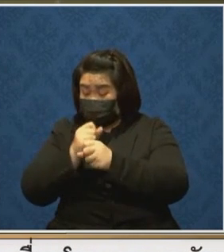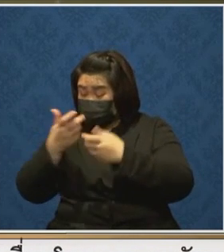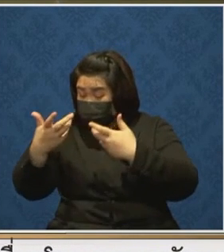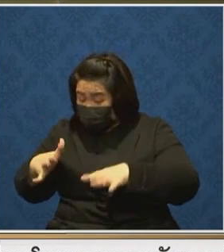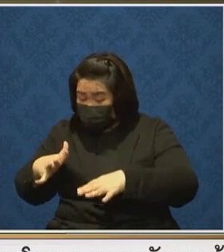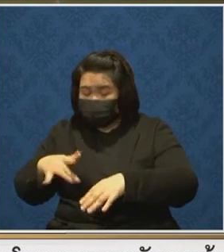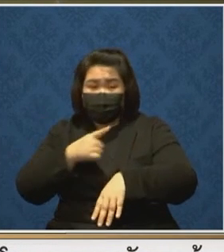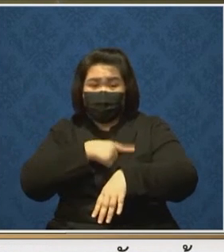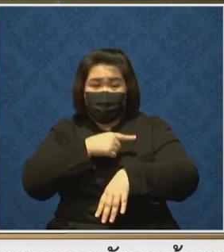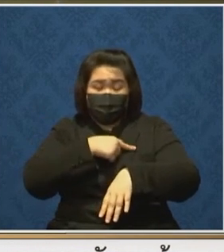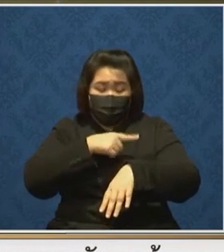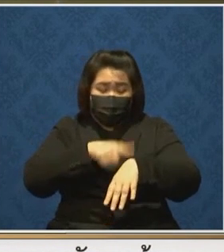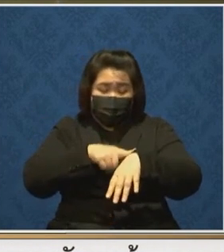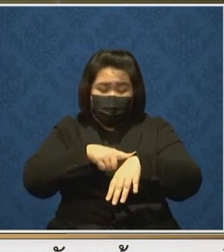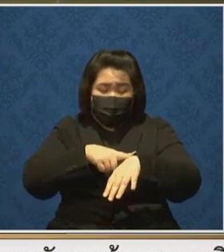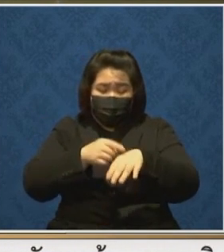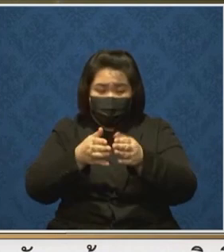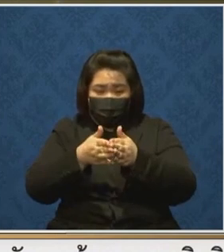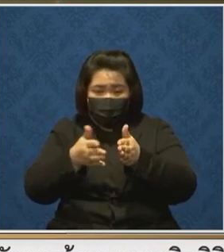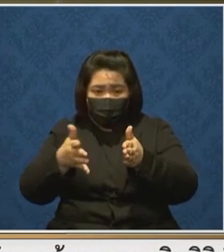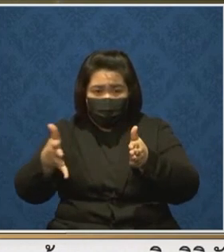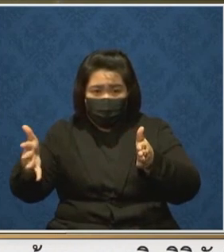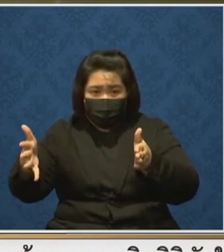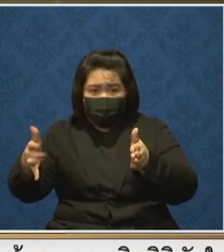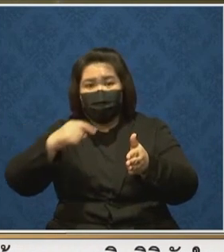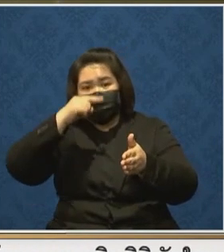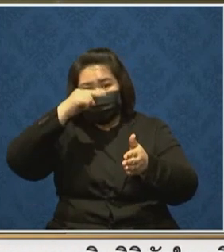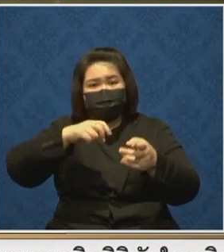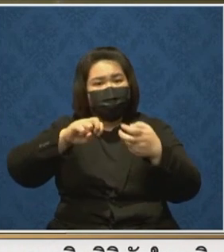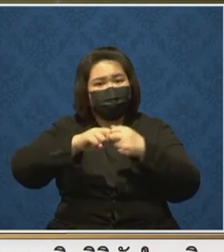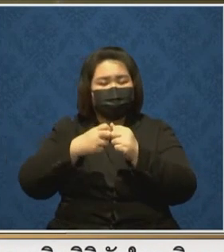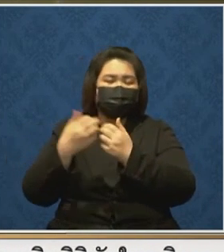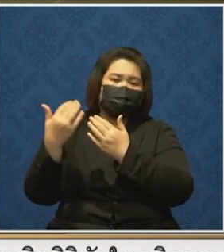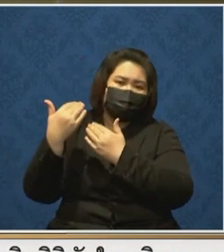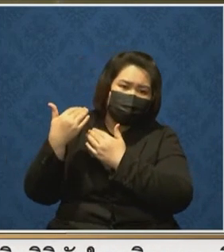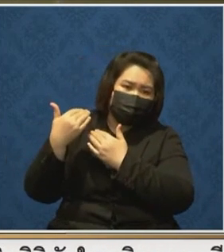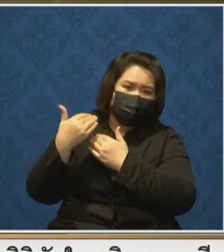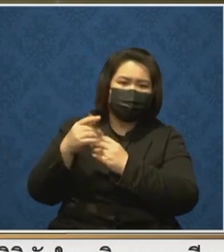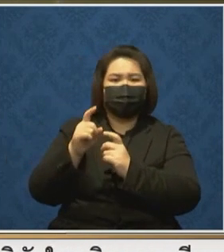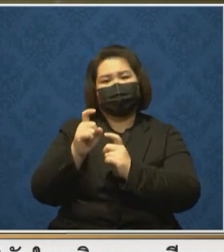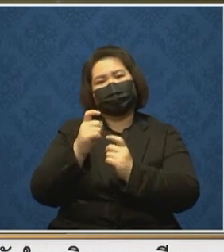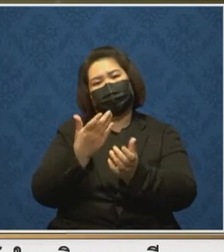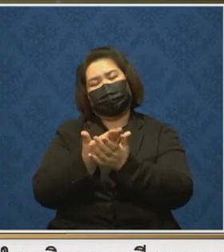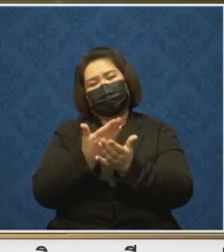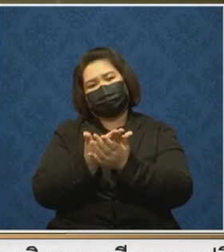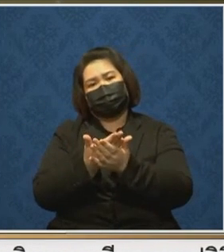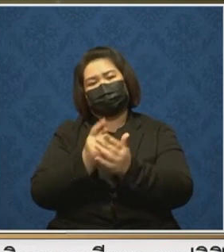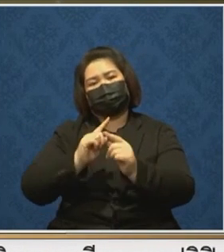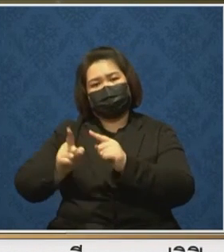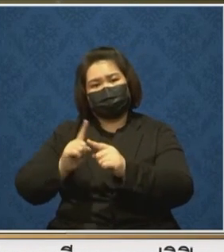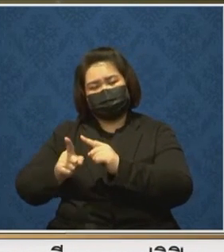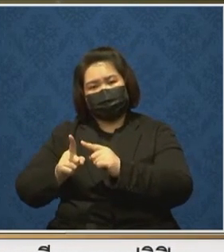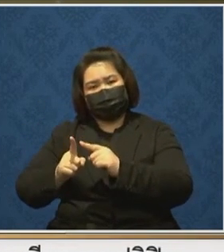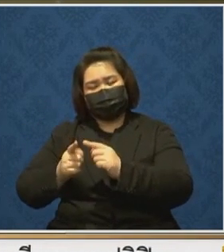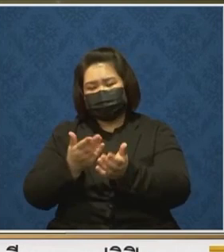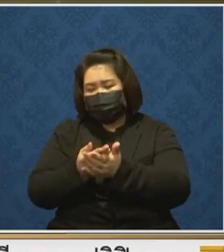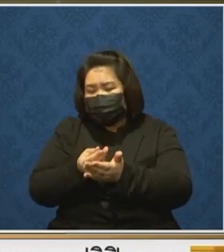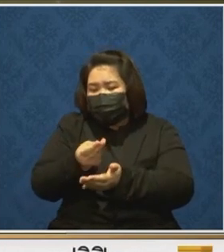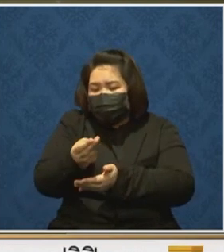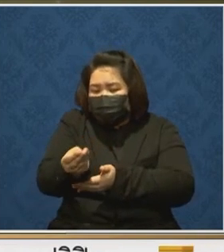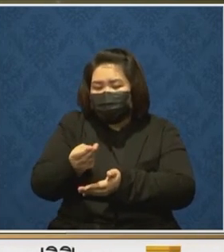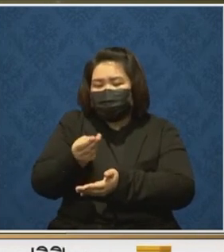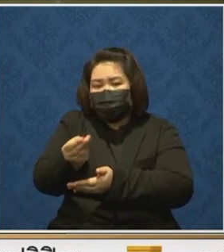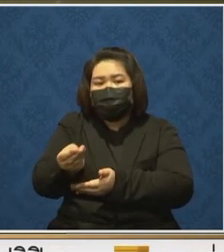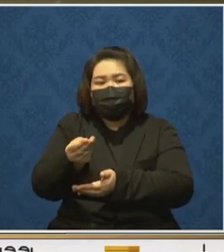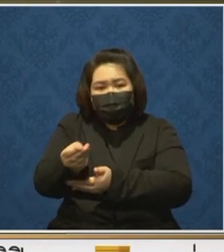ร็หากเลือกแวทางนี้ฝ่ายไยจึงอาจมีพาระหรือความเสียงสูงในก Koranini.ี่จะต้องมีการเย็วยาในความเสยหายที่